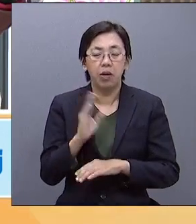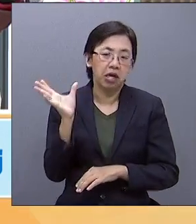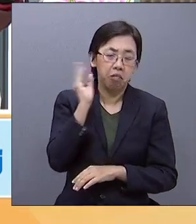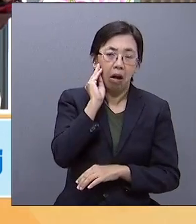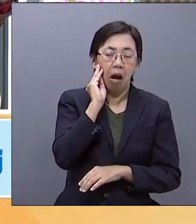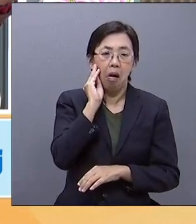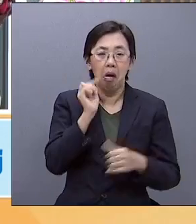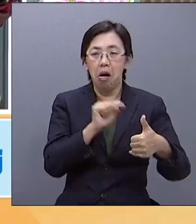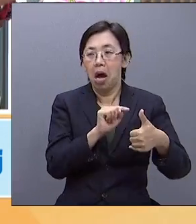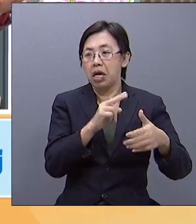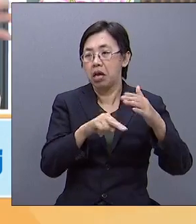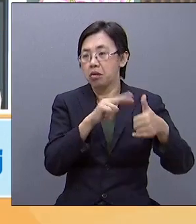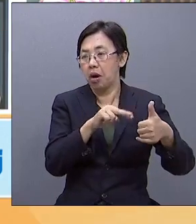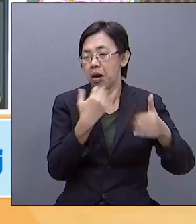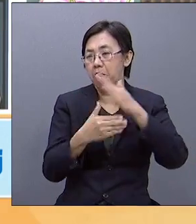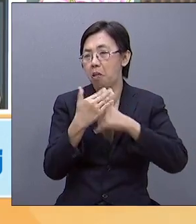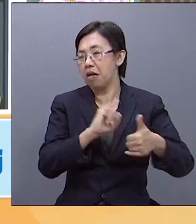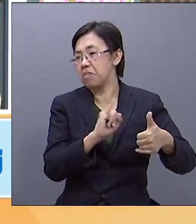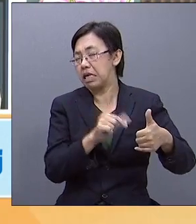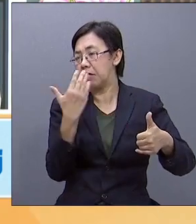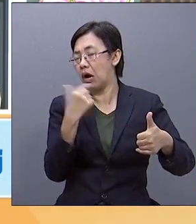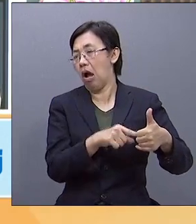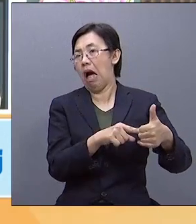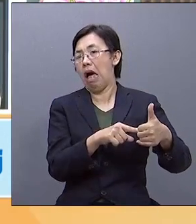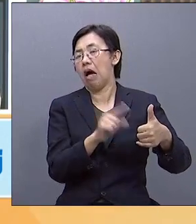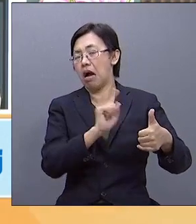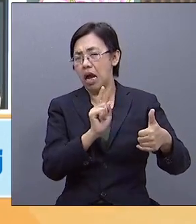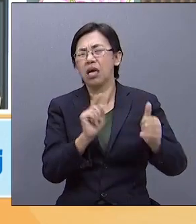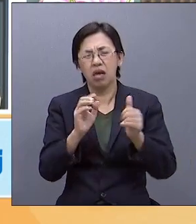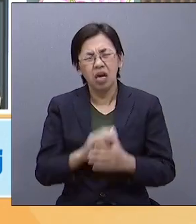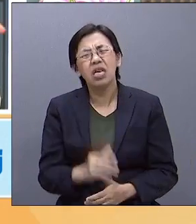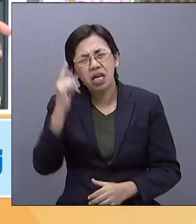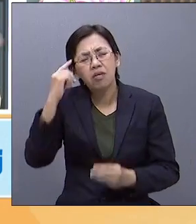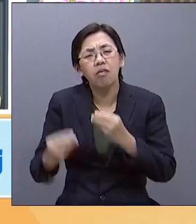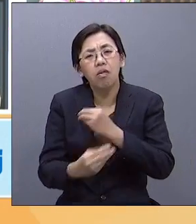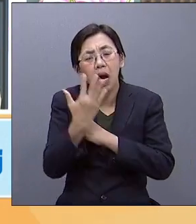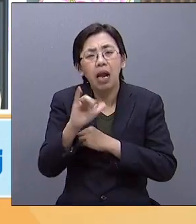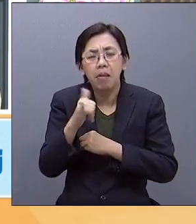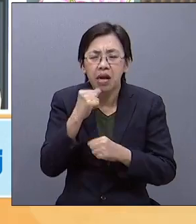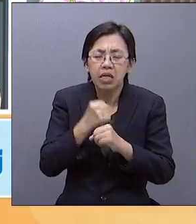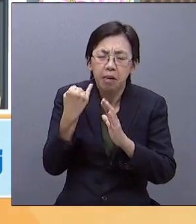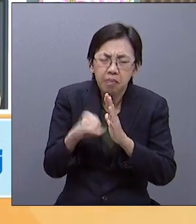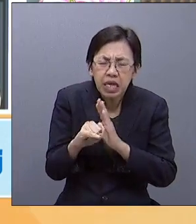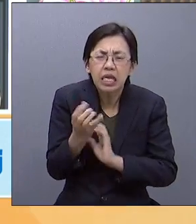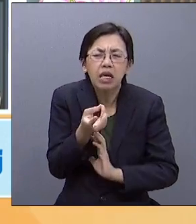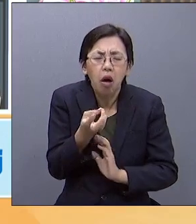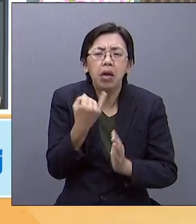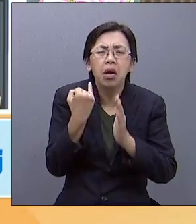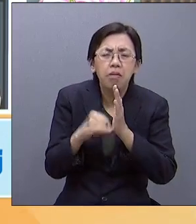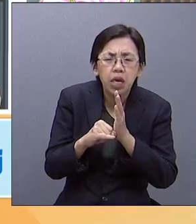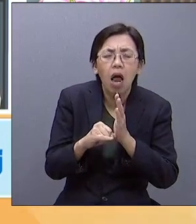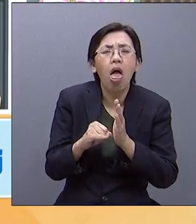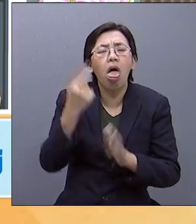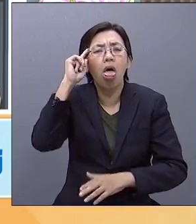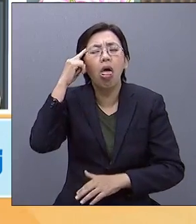วัติปรากฏว่าประวัติเขาอาจจะไม่เคยดีมาก่อนแต่วันนี้คนเราก็ควรจะได้มีโอกาสเนาะบางทีเขาอาจจะเคยทำอะไรที่ผิดพลาดมาหรืออาจจะเป็นอะไรที่ผิดพังไป